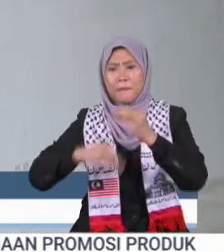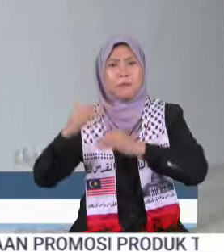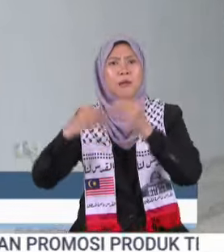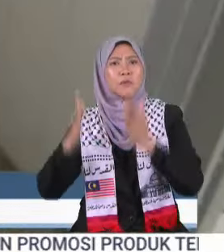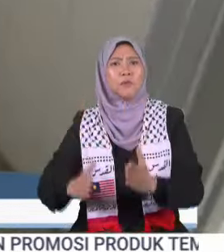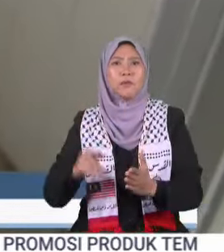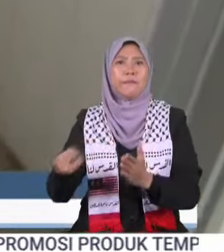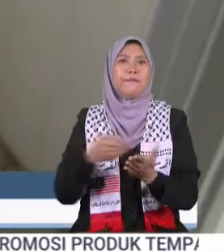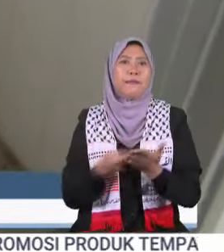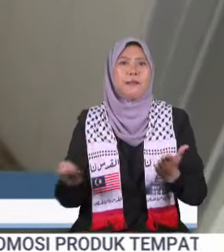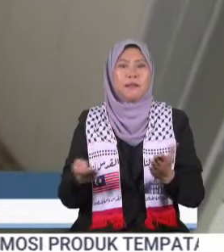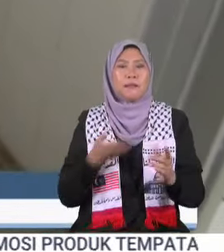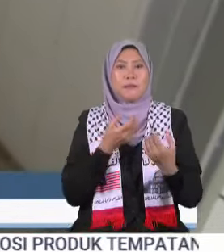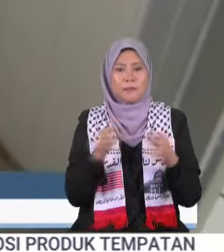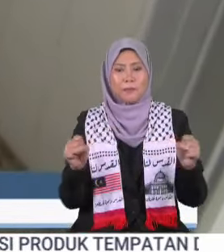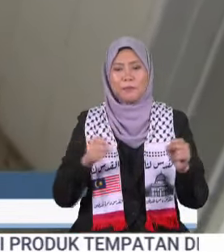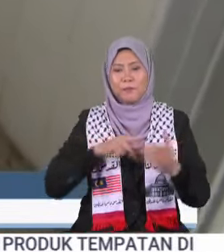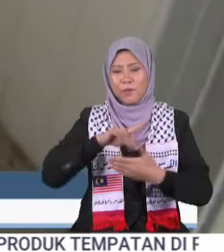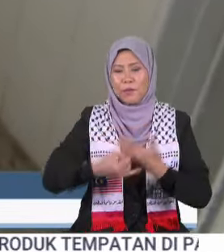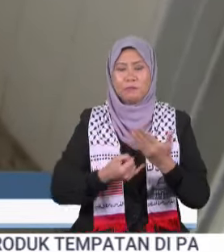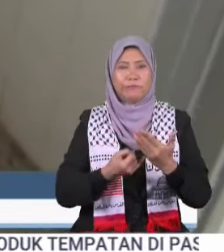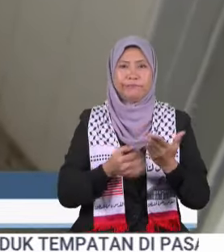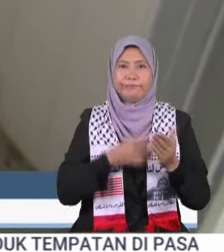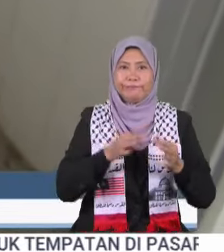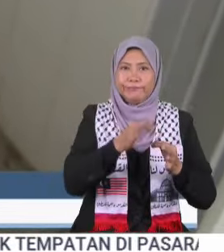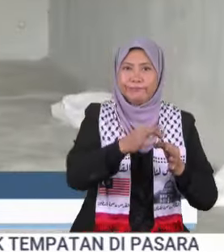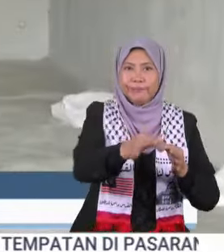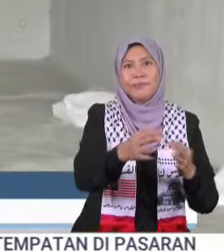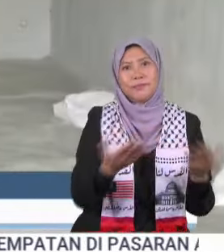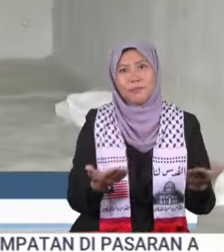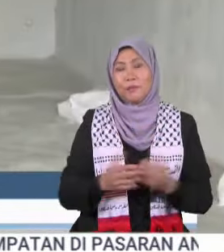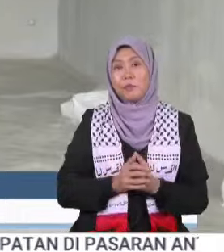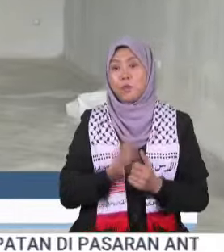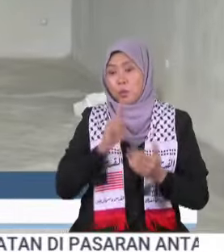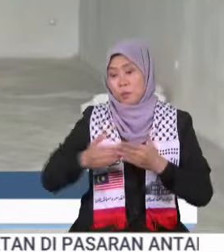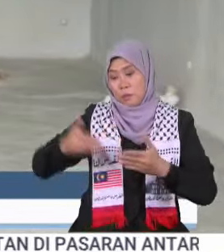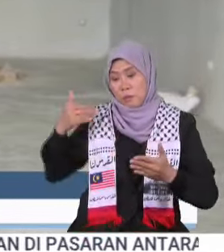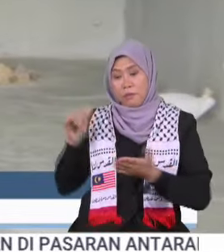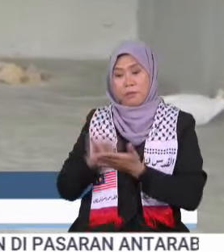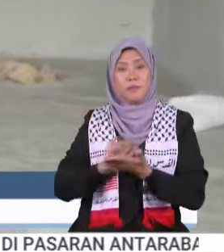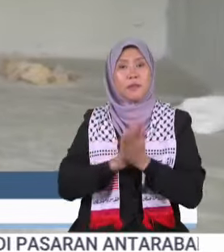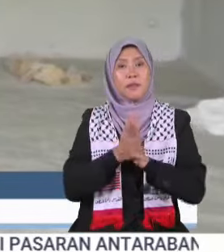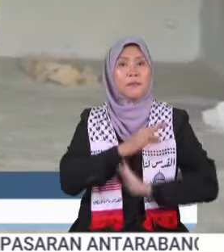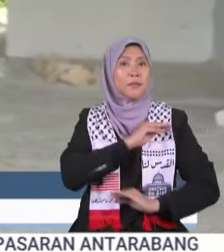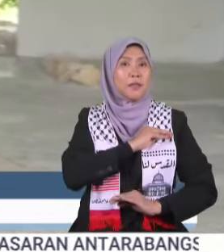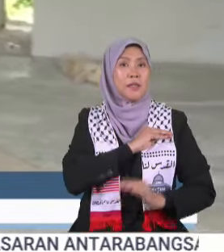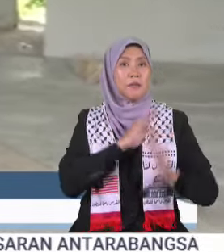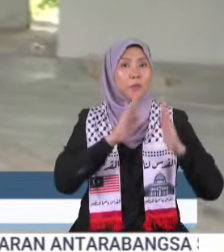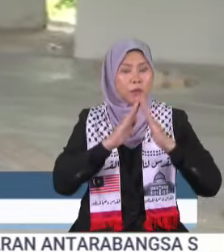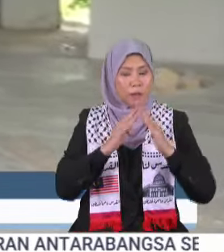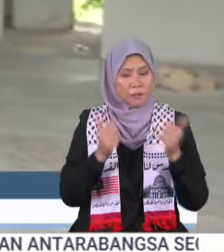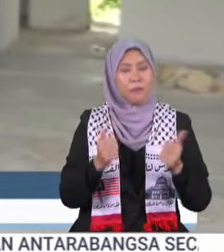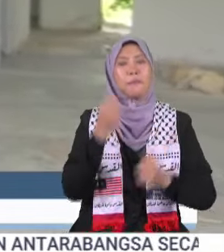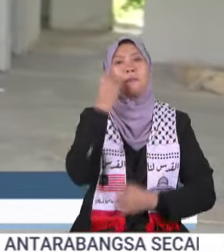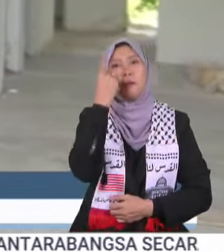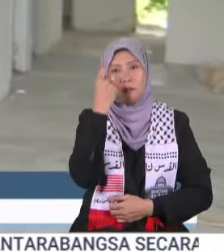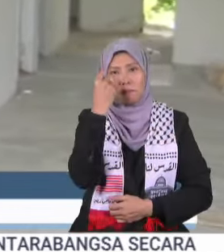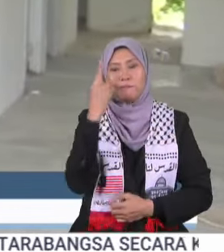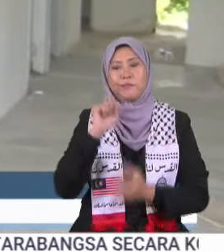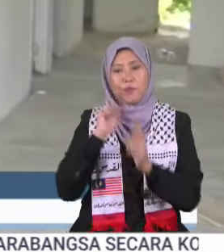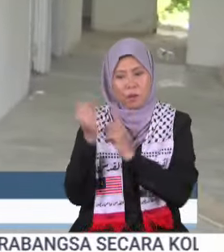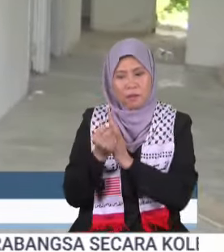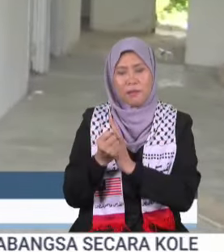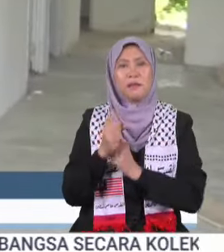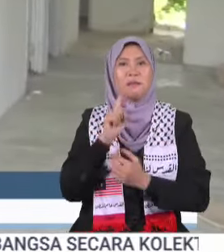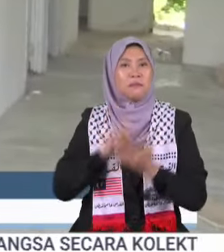gagal menyiapkan projek-projek tersebut jelasnya Premier yang sebelum ini pernah menjadi menteri Perumahan Negeri amat memahami situasi